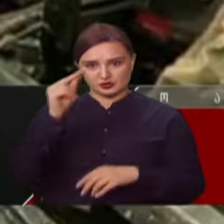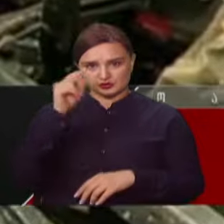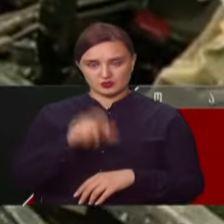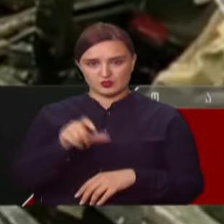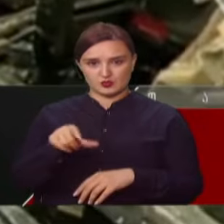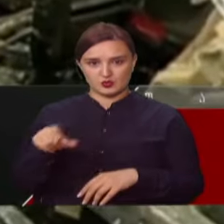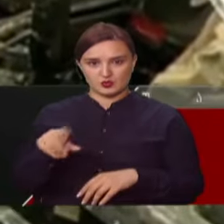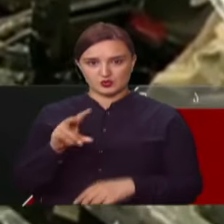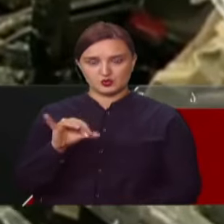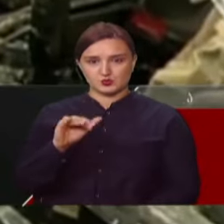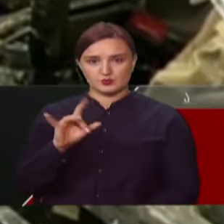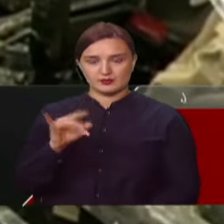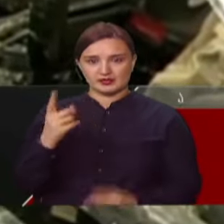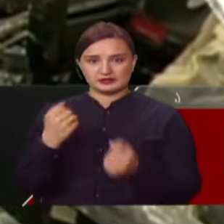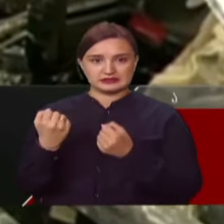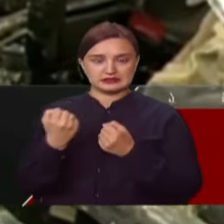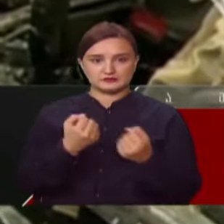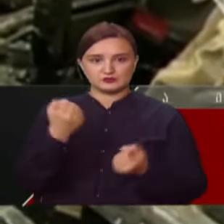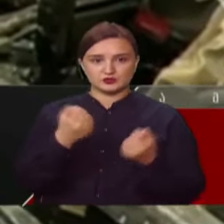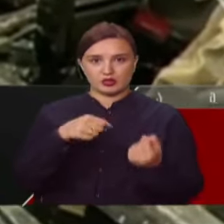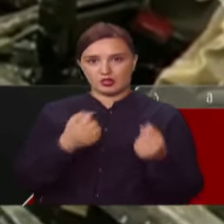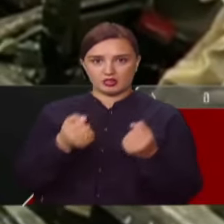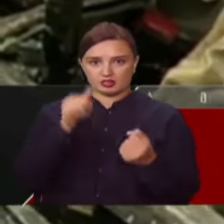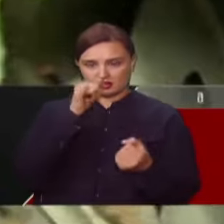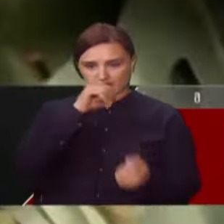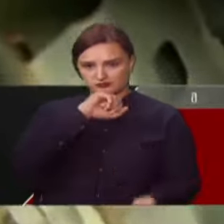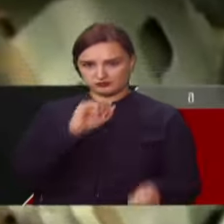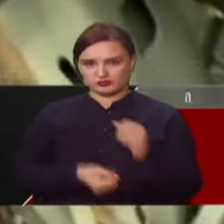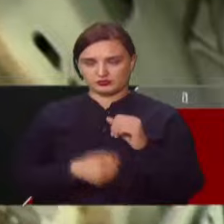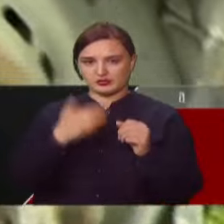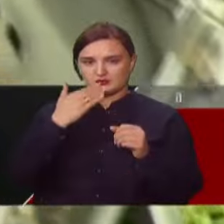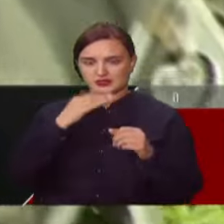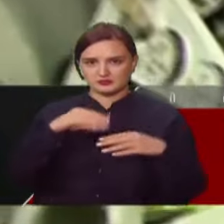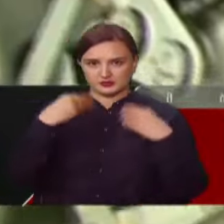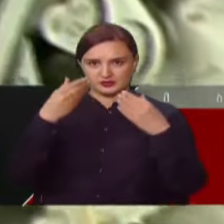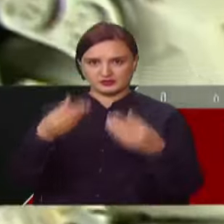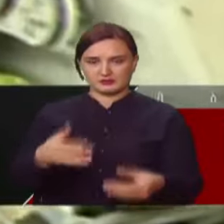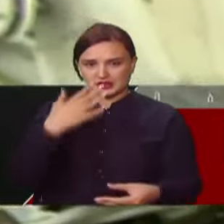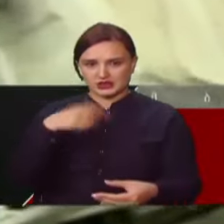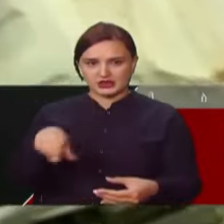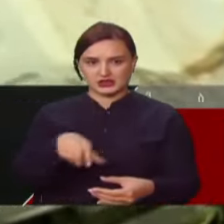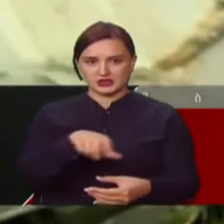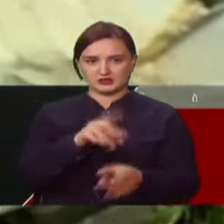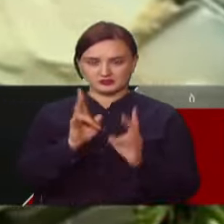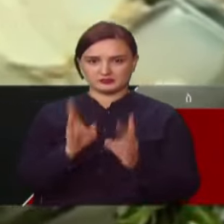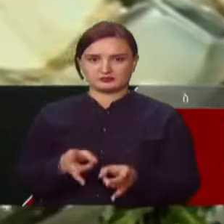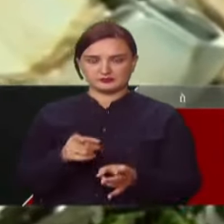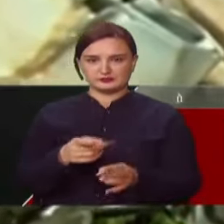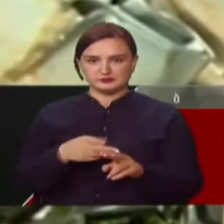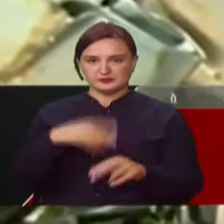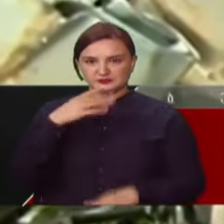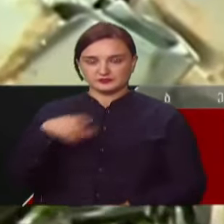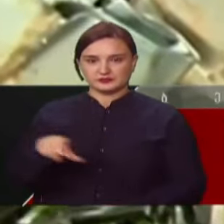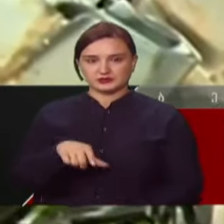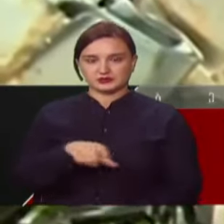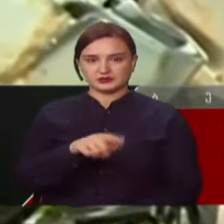მოსწავლეები ჭუბერიდან ბრუნდებოდნენ, რა დროსაც მძღოლმა საჭირო ვერ დაიმორჩილა და ავტომობილი მდინარეში გადავარდა. სამაშველო ოპერაციას ართულებს ის, რომ მდინარის